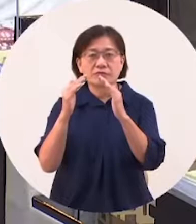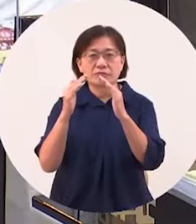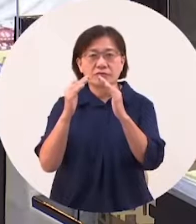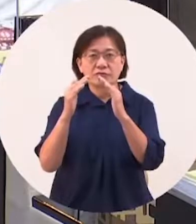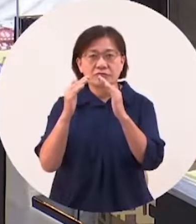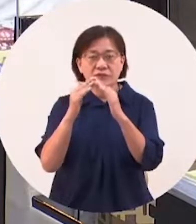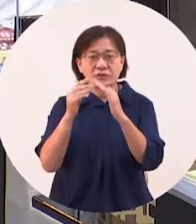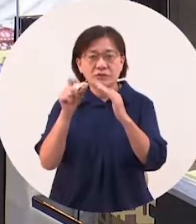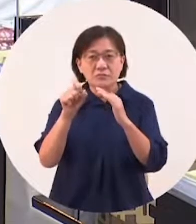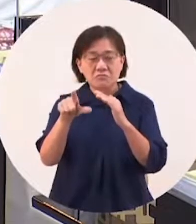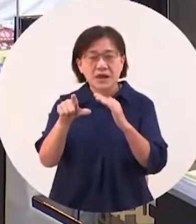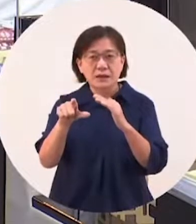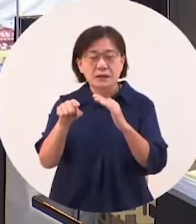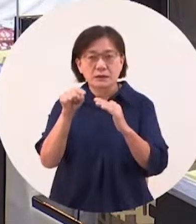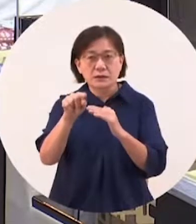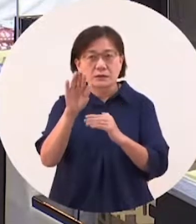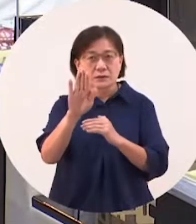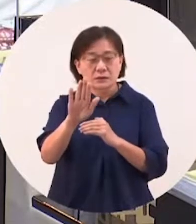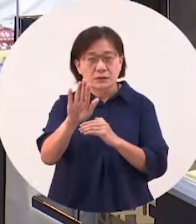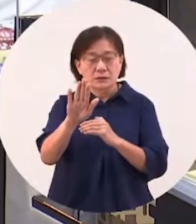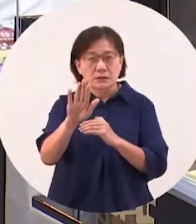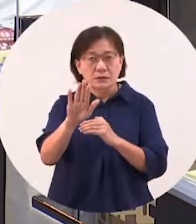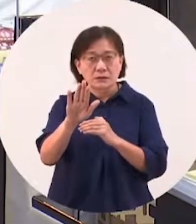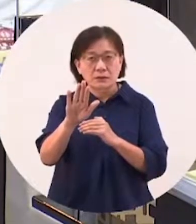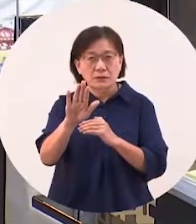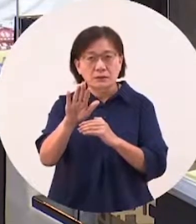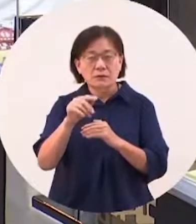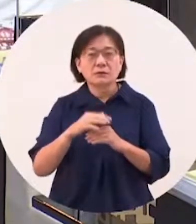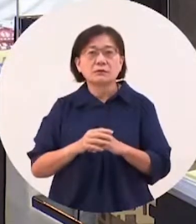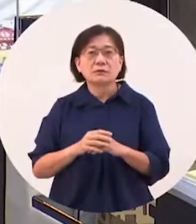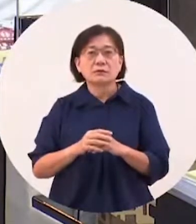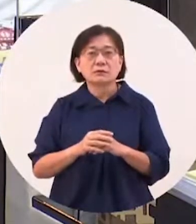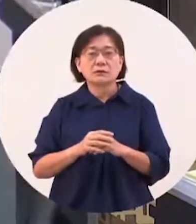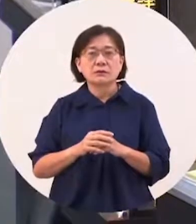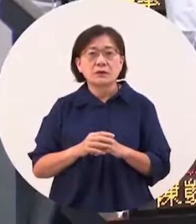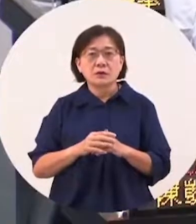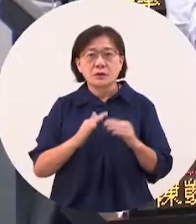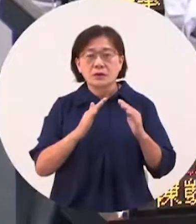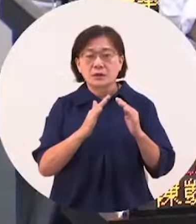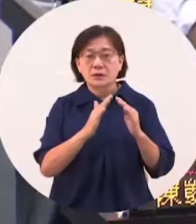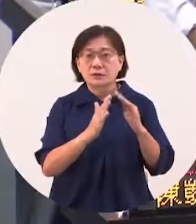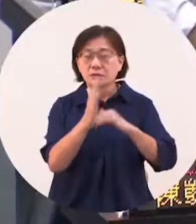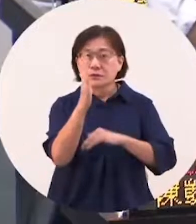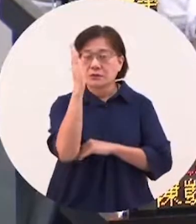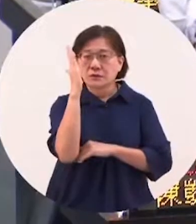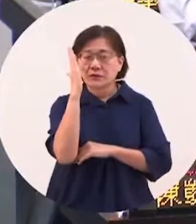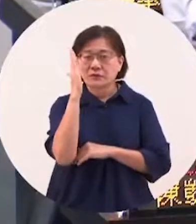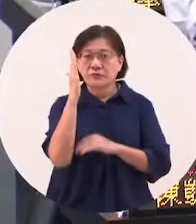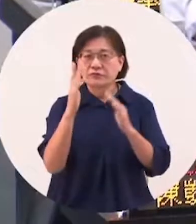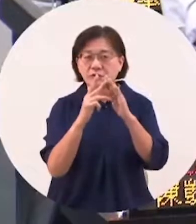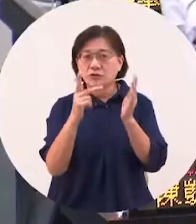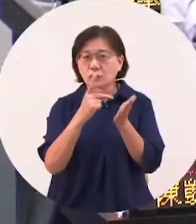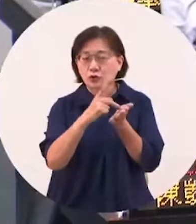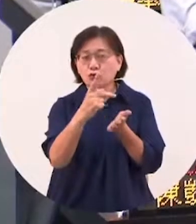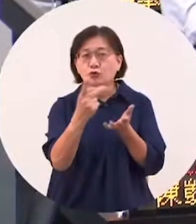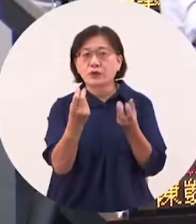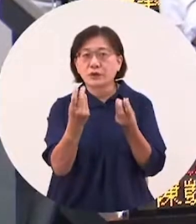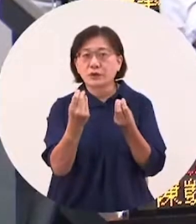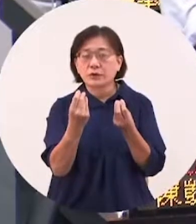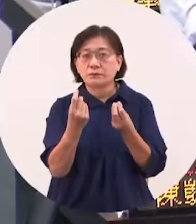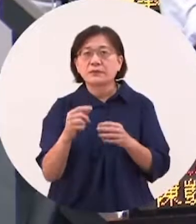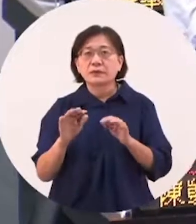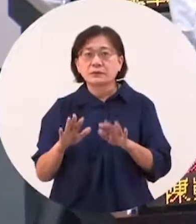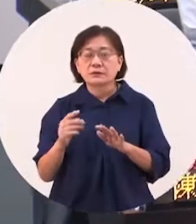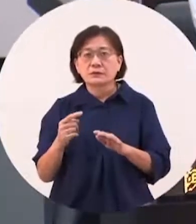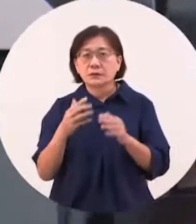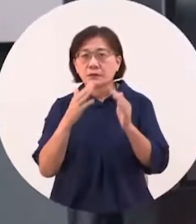拢无个做听下，啊！你唔当做其他拢念头的，哦。市长，你有做听下，有使用公